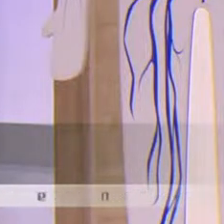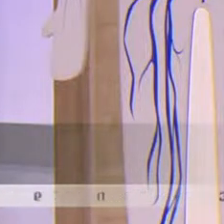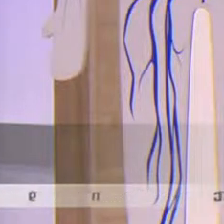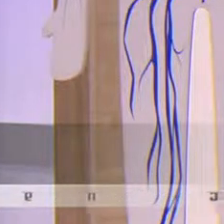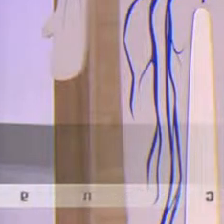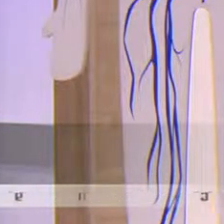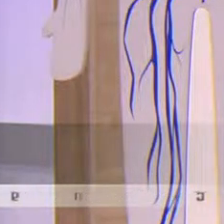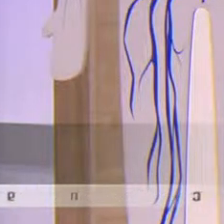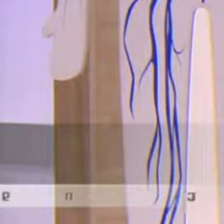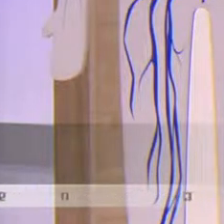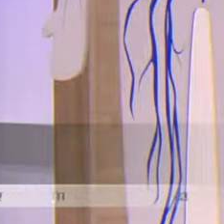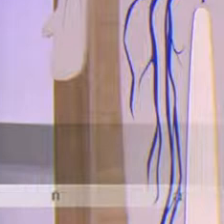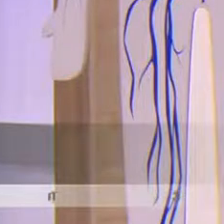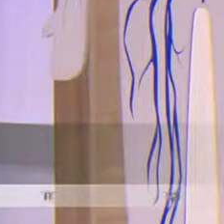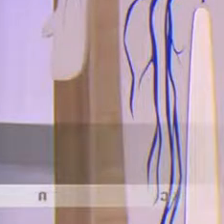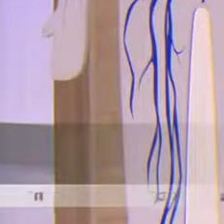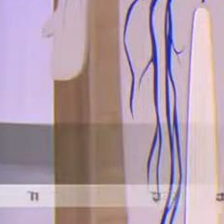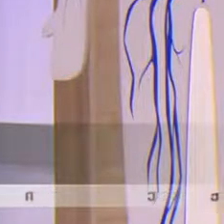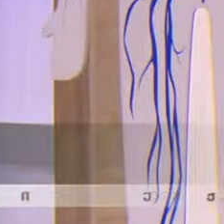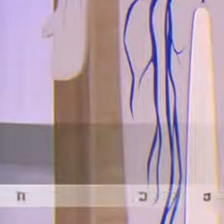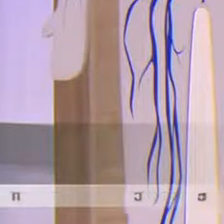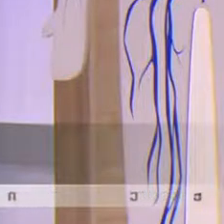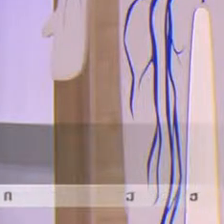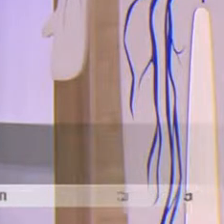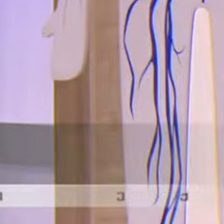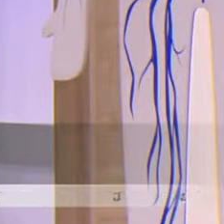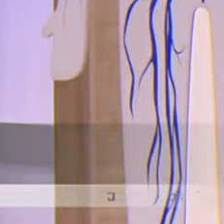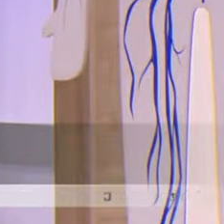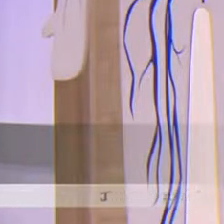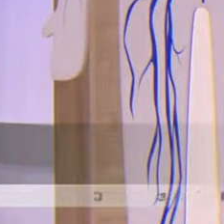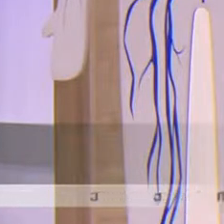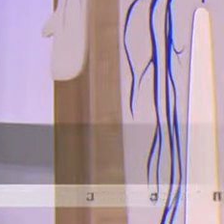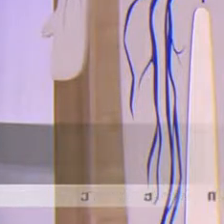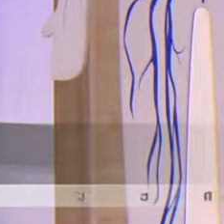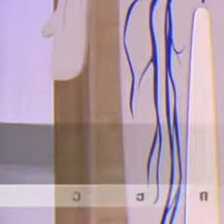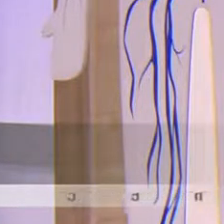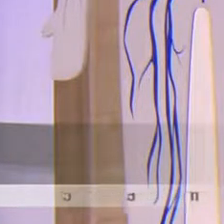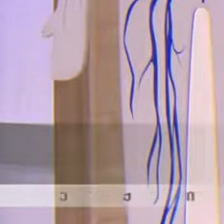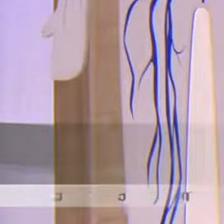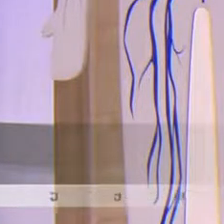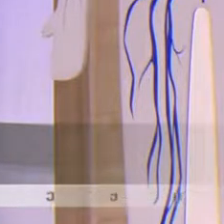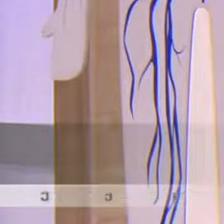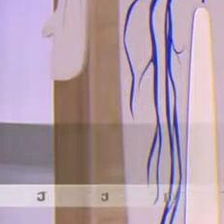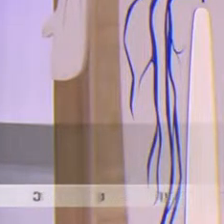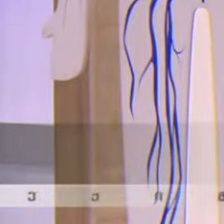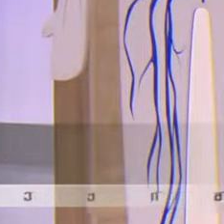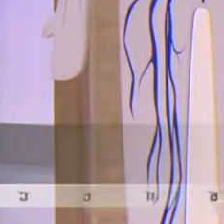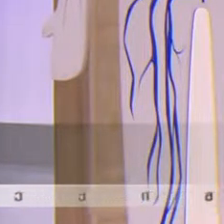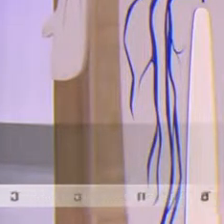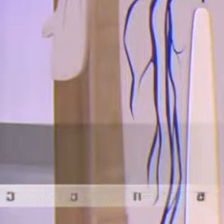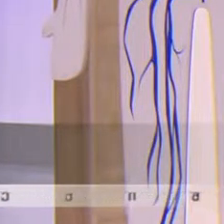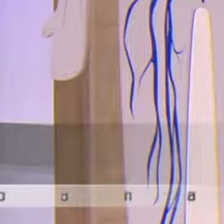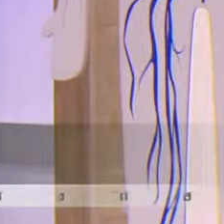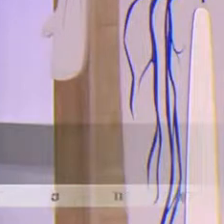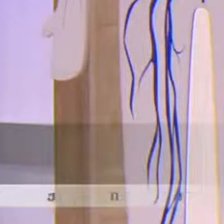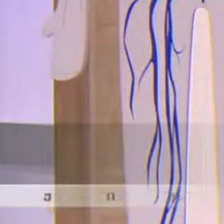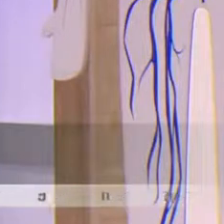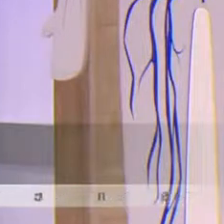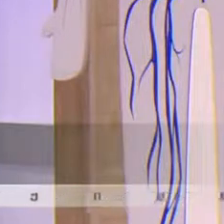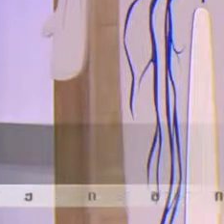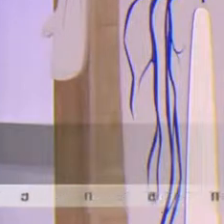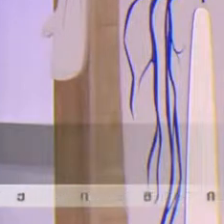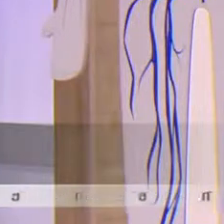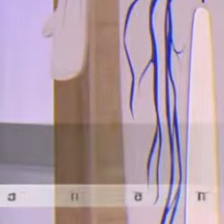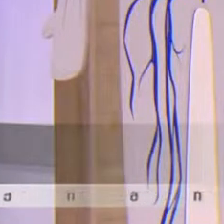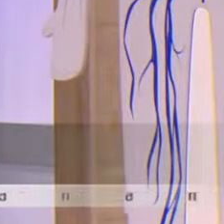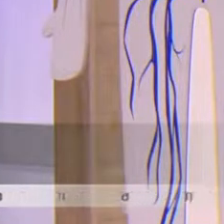დაავადება. თქვენ რამდენჯერმე უკვე ახსენეთ, რომ ეს გენებთან არის დაკავშირებული და გარკვეულ გენეტიკურ ინფორმაციასთან, მაგრამ